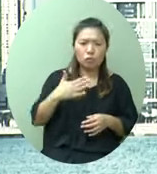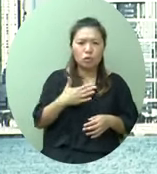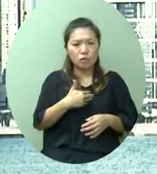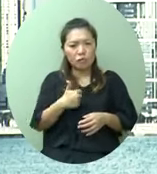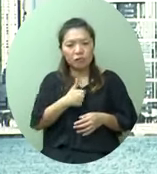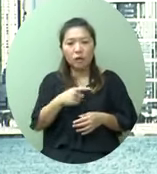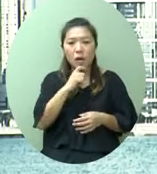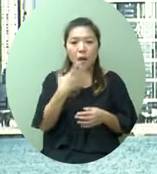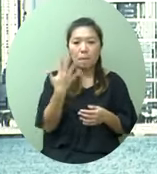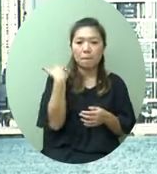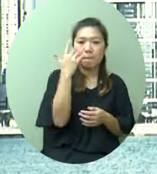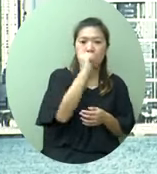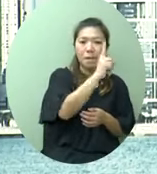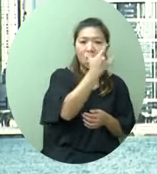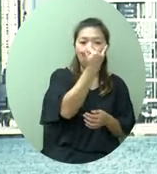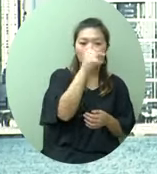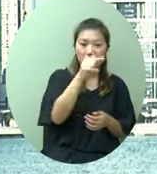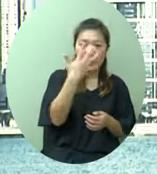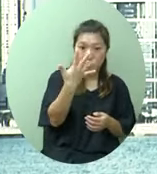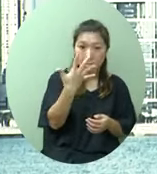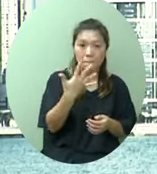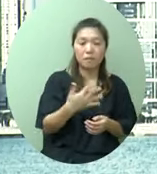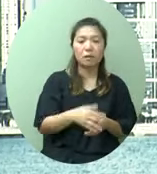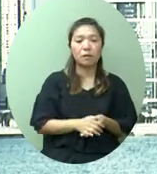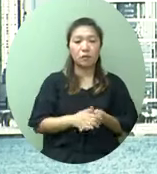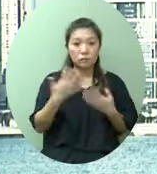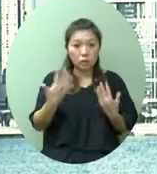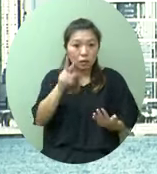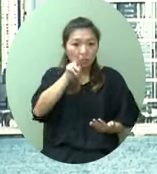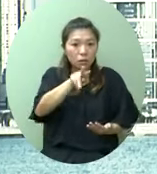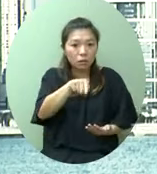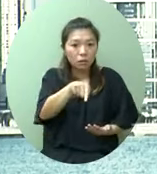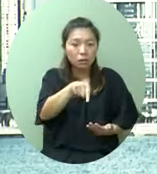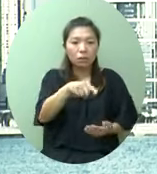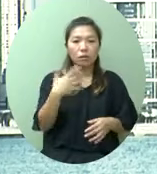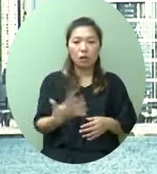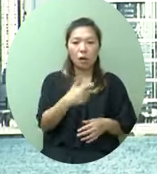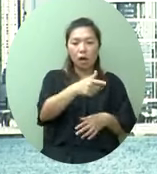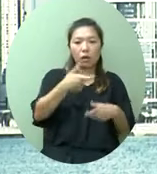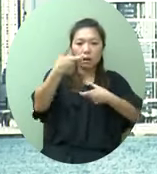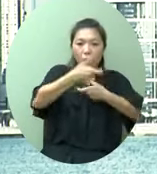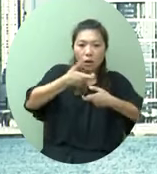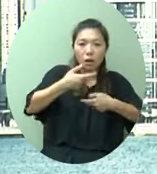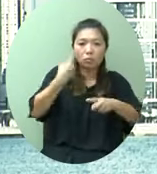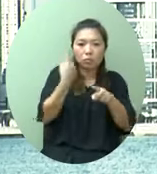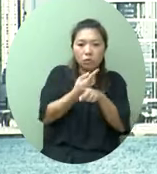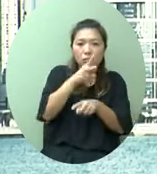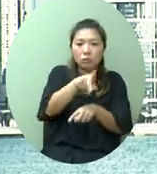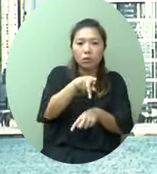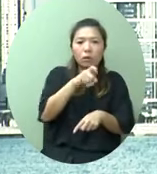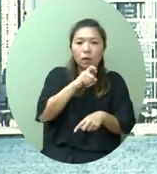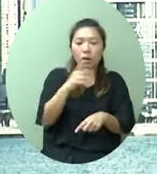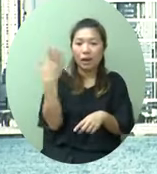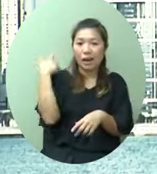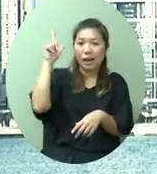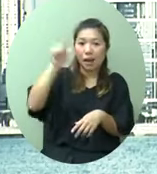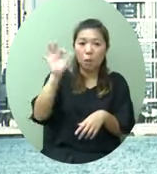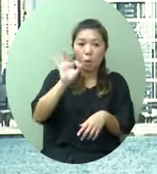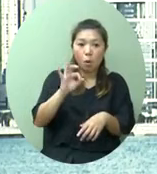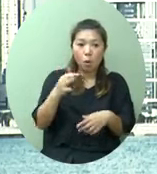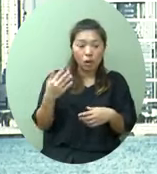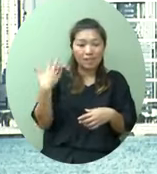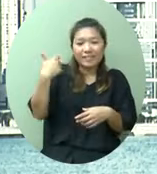5.5%-6.5%。咁同樣地咧，我哋亦都係見到有一啲嘅經濟嘅板塊咧，係出現咗甚至以前冇見過嘅良